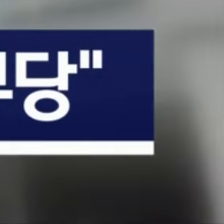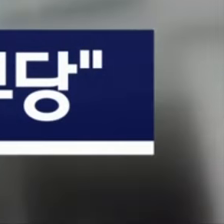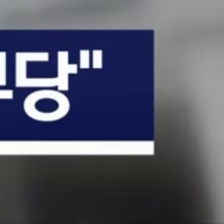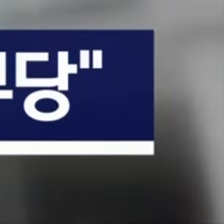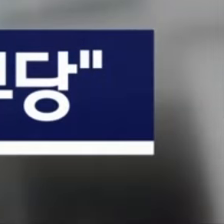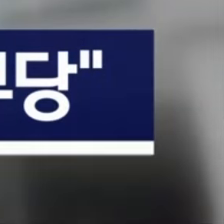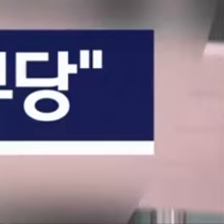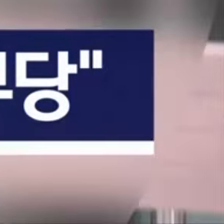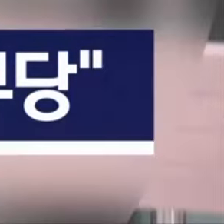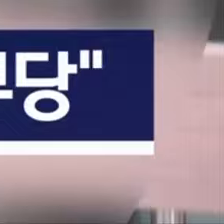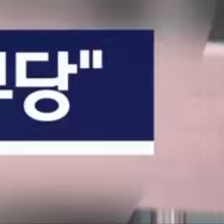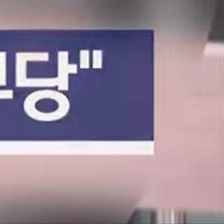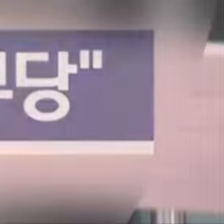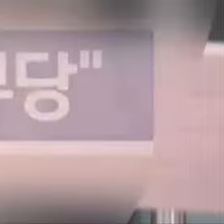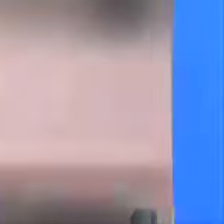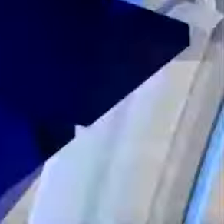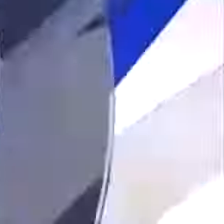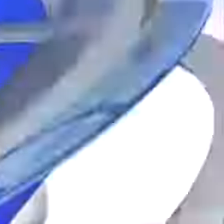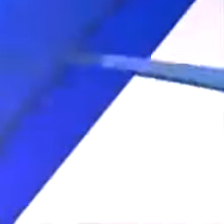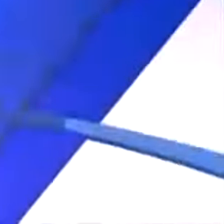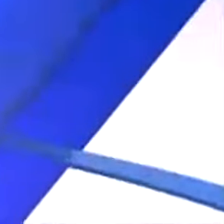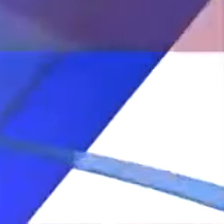정서적 학대 혐의로 수사를 벌이고 있습니다.